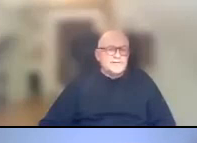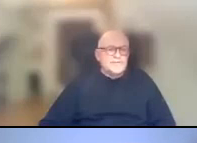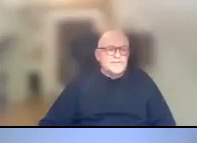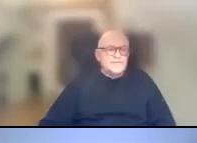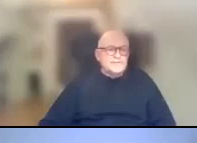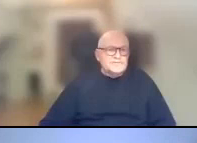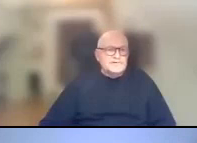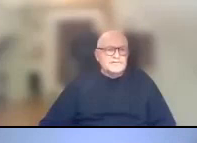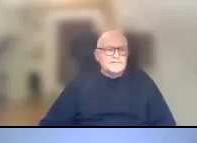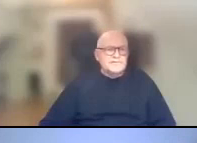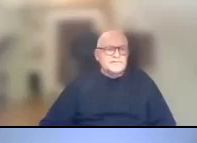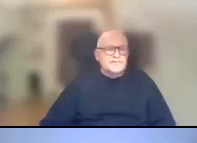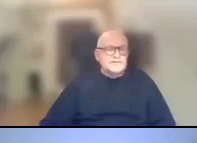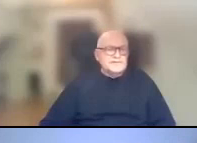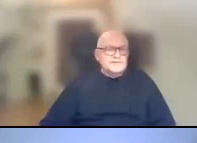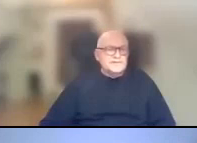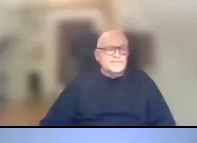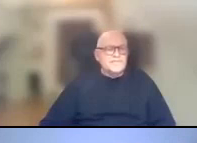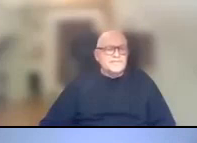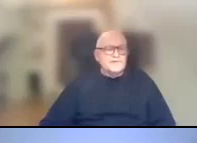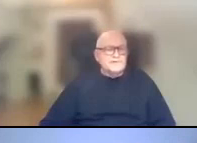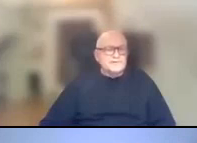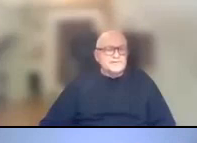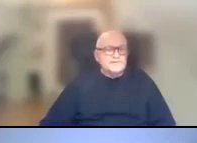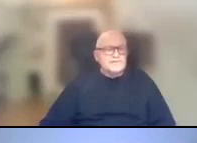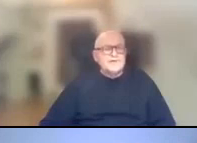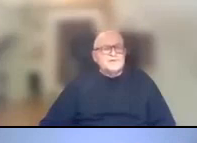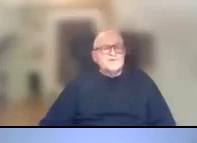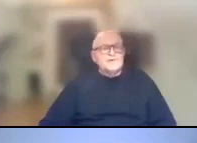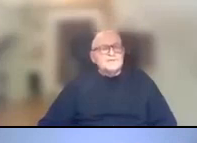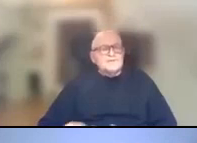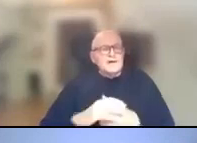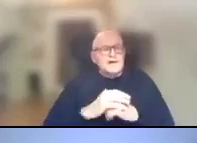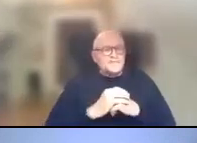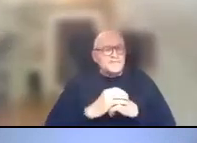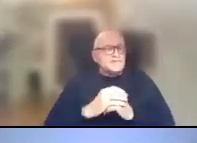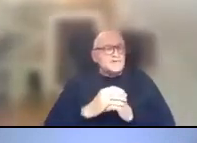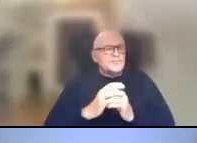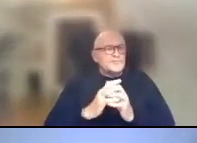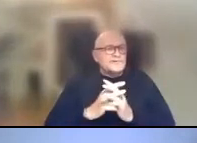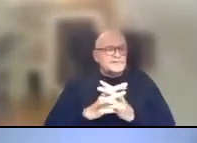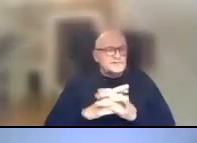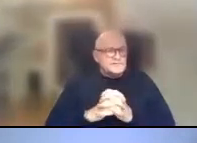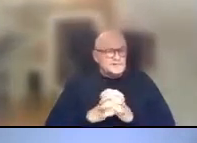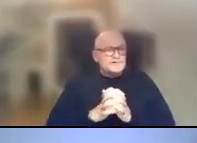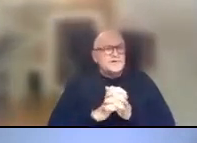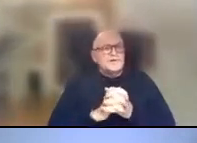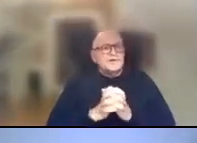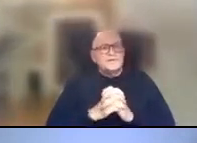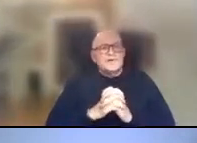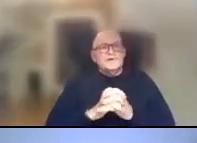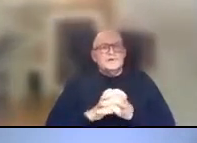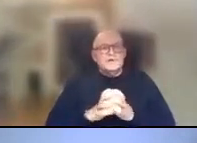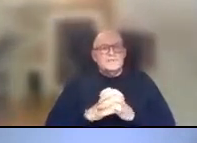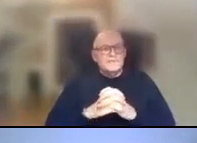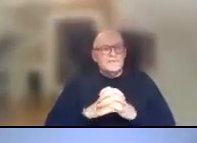blutdrucksenkenden und Beruhigungsmitteln insgesamt 5 Menschen. Sie wird zu lebenslanger Haft verurteilt und befindet sich inzwischen